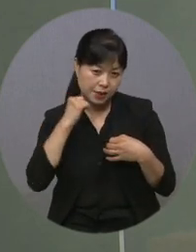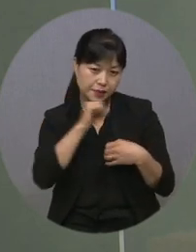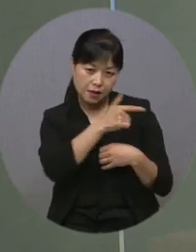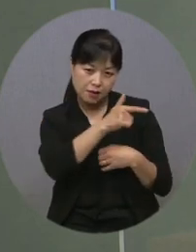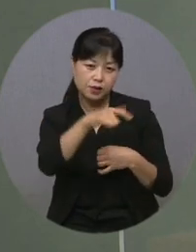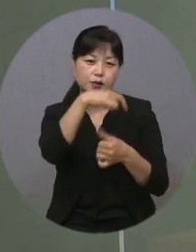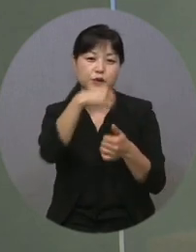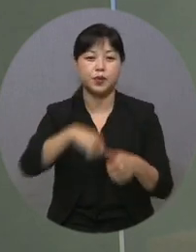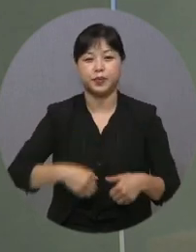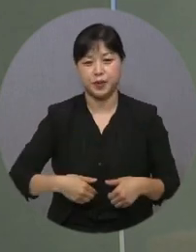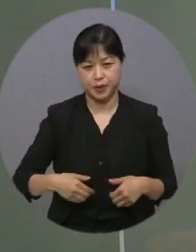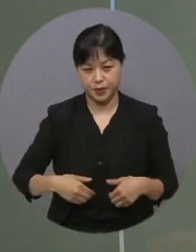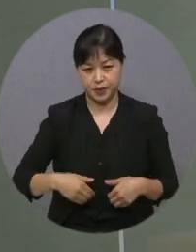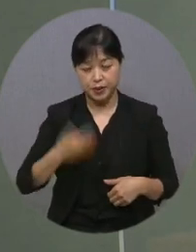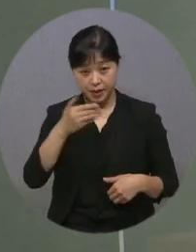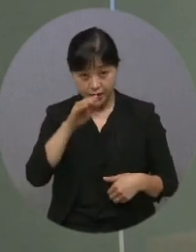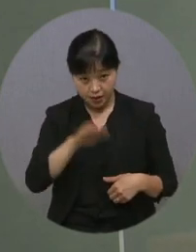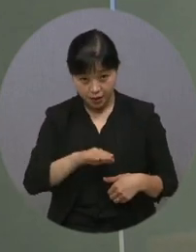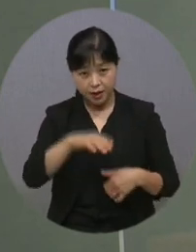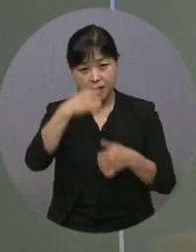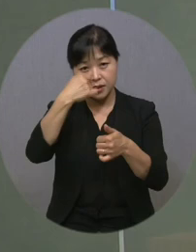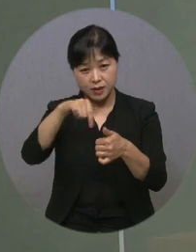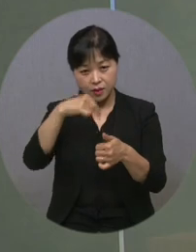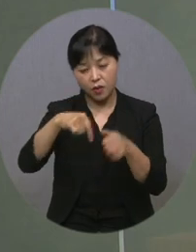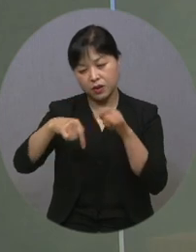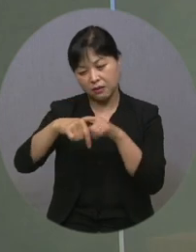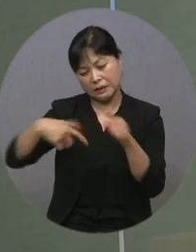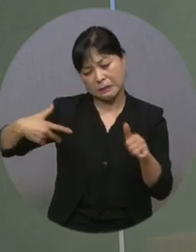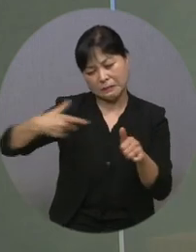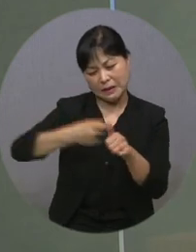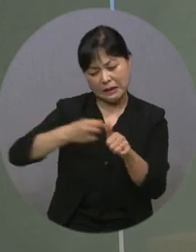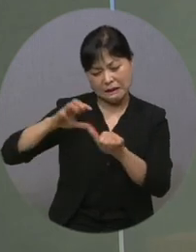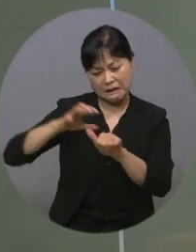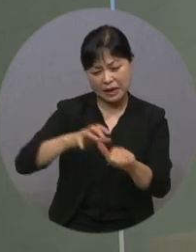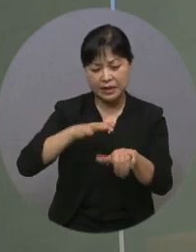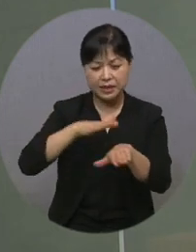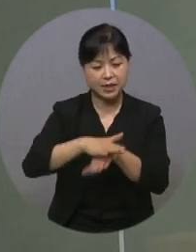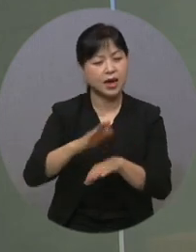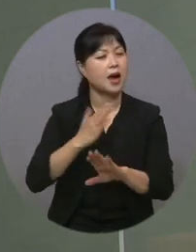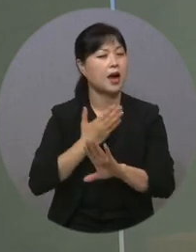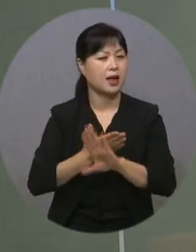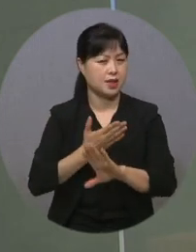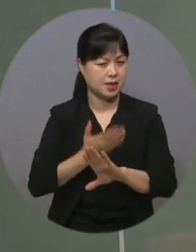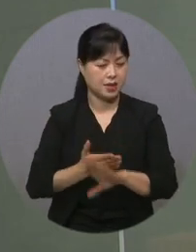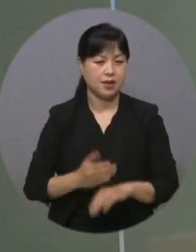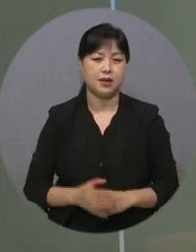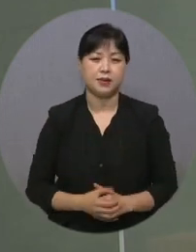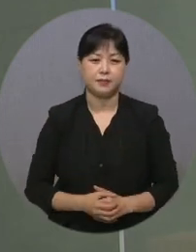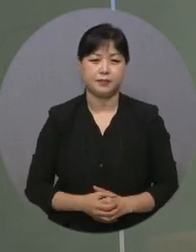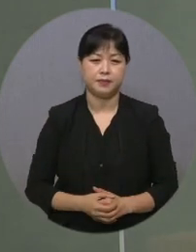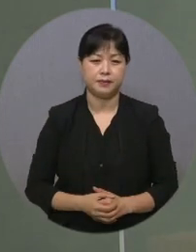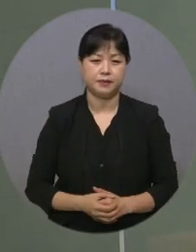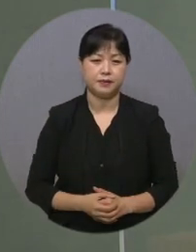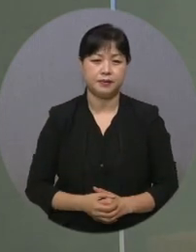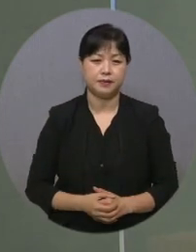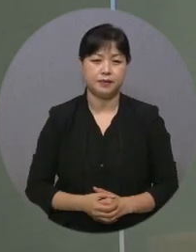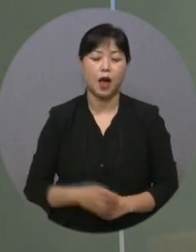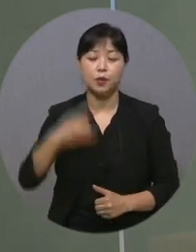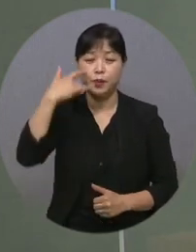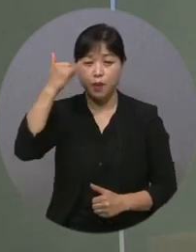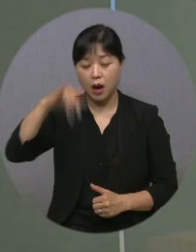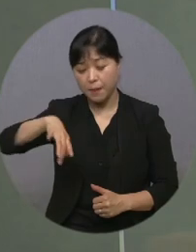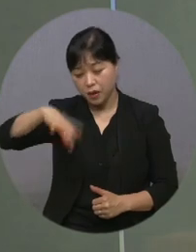되는데 이 지도는 그 억압적으로 지도하는 게 아니고 그야말로